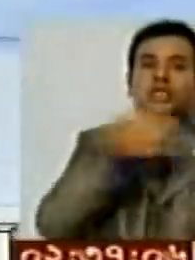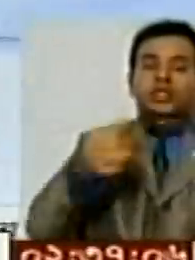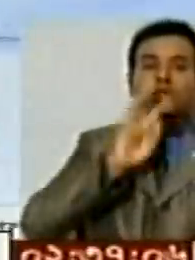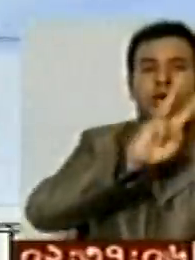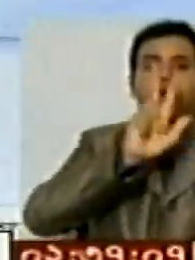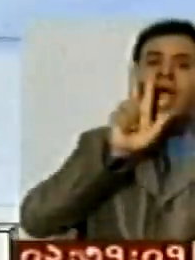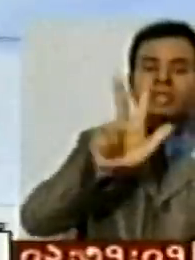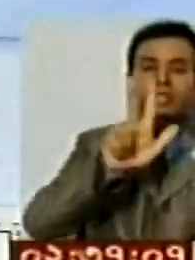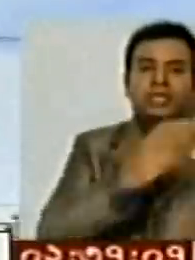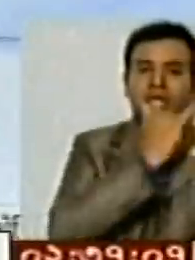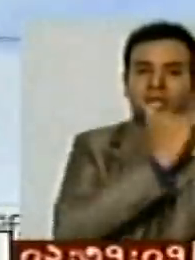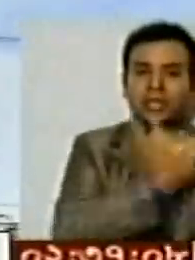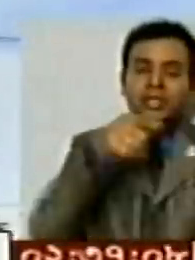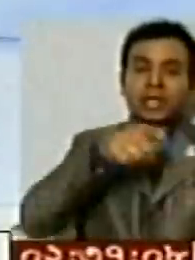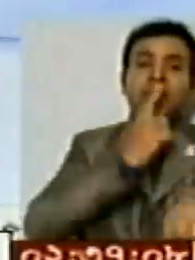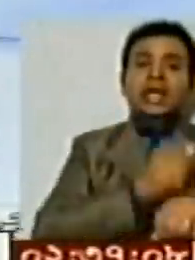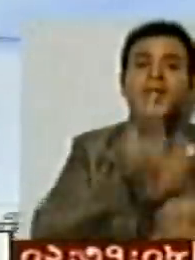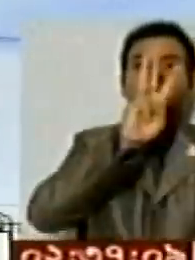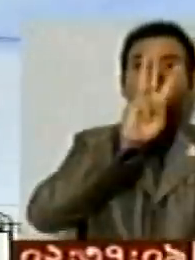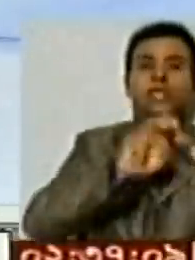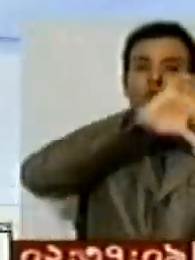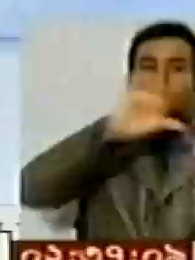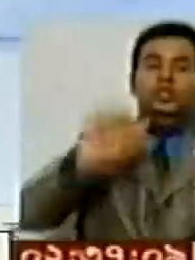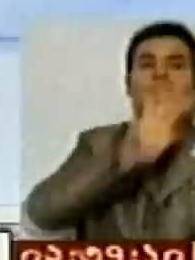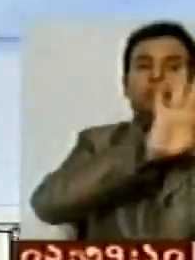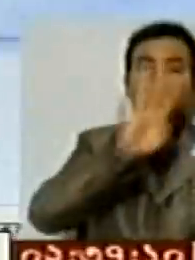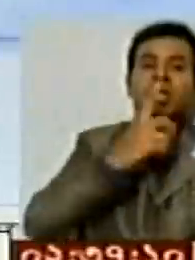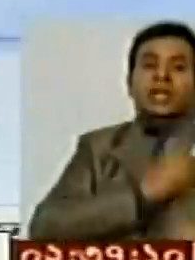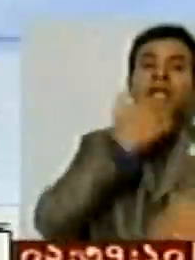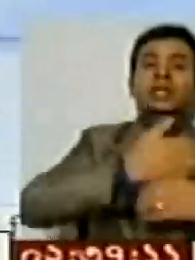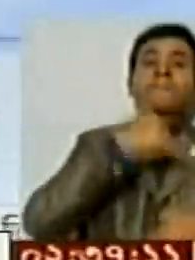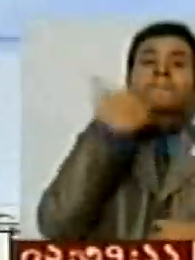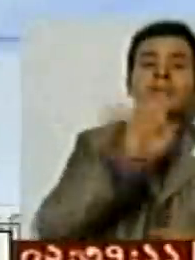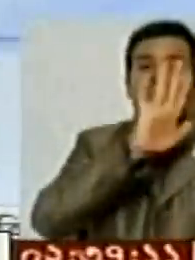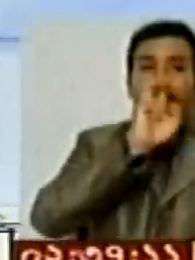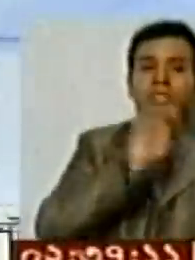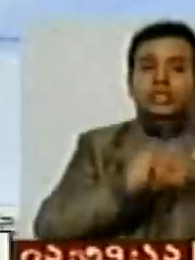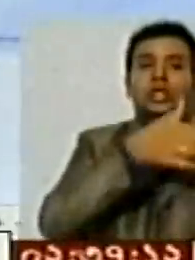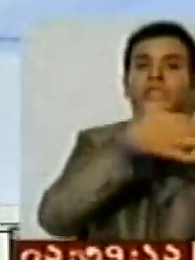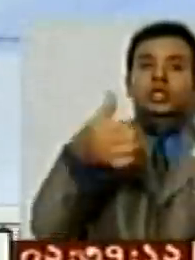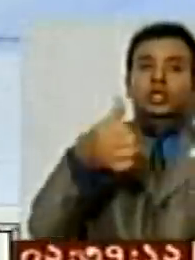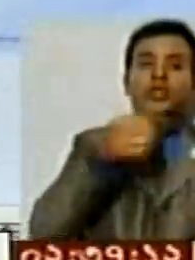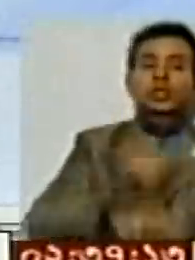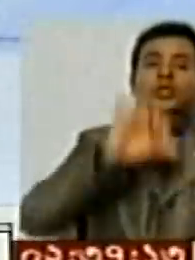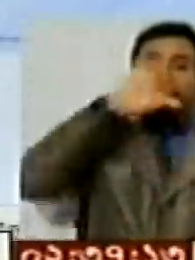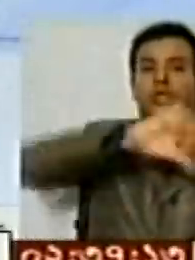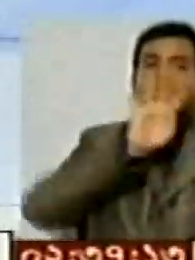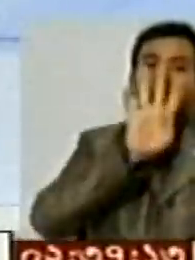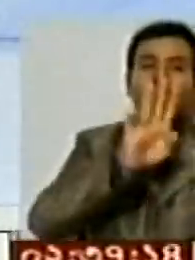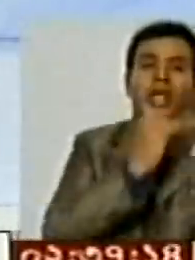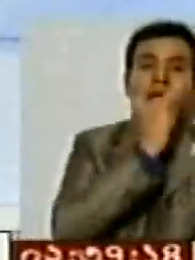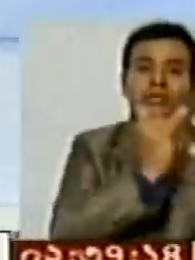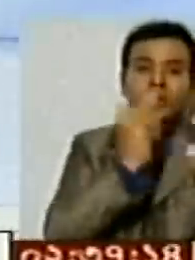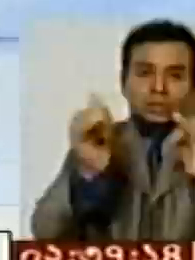সংখ্যাগুলো এখনও একই রকম আছে। 9,638 আইসোলেশন সংখ্যা, যেটা ঢাকার মধ্যে 3944টি